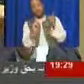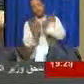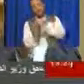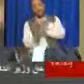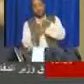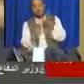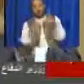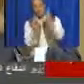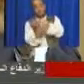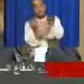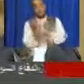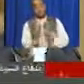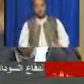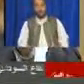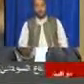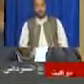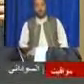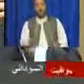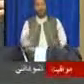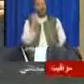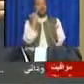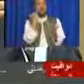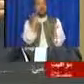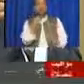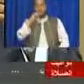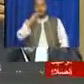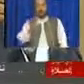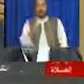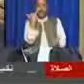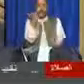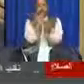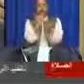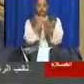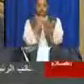فلا يجوز لا يجيزه الا الخوارج فقط